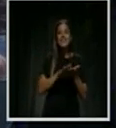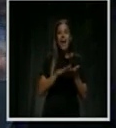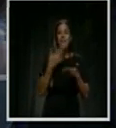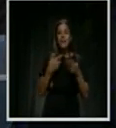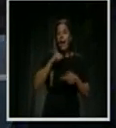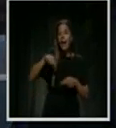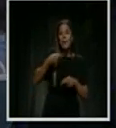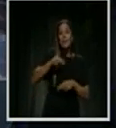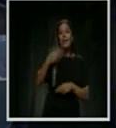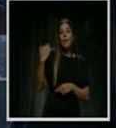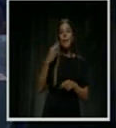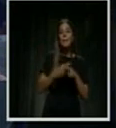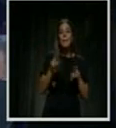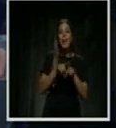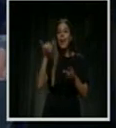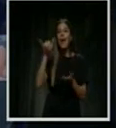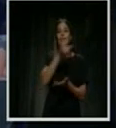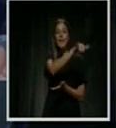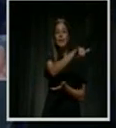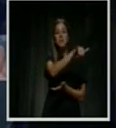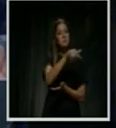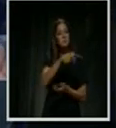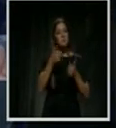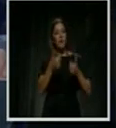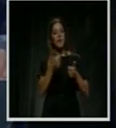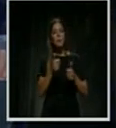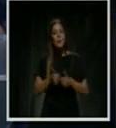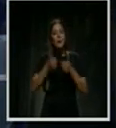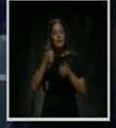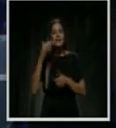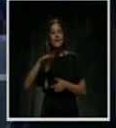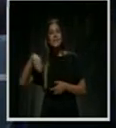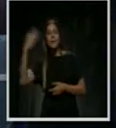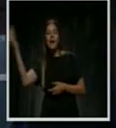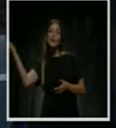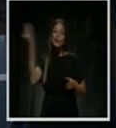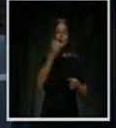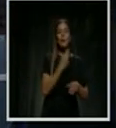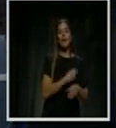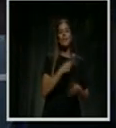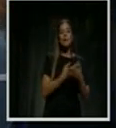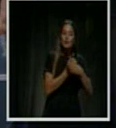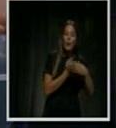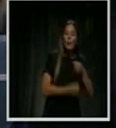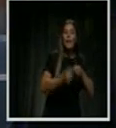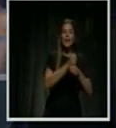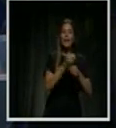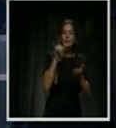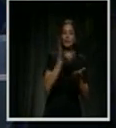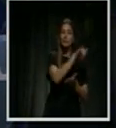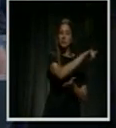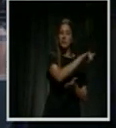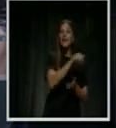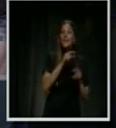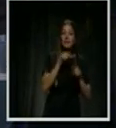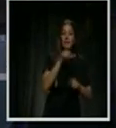illi jibqa' jsir hemmhekk ukoll barranin li jiġu jinvestu f'pajjiżna f'dak is-settur u mnalla għamilna dak is-settur moħloq setturi